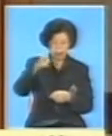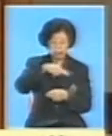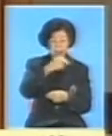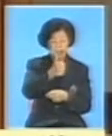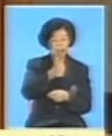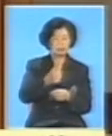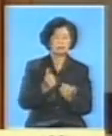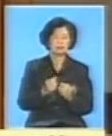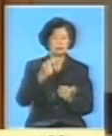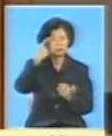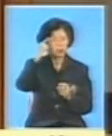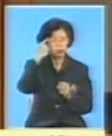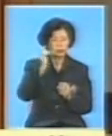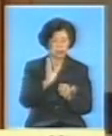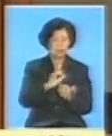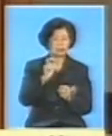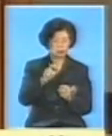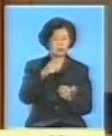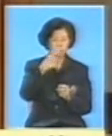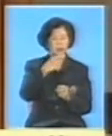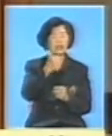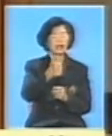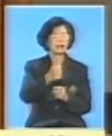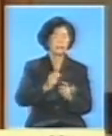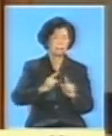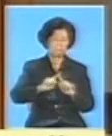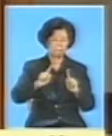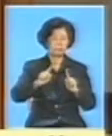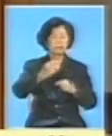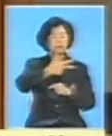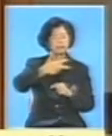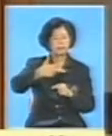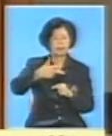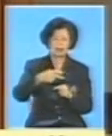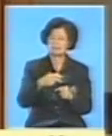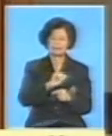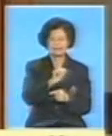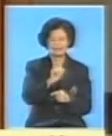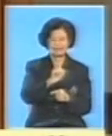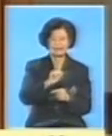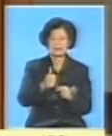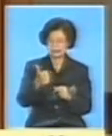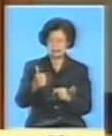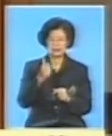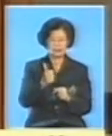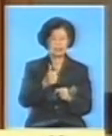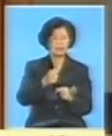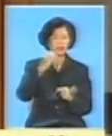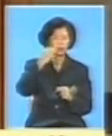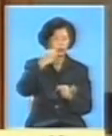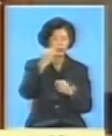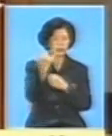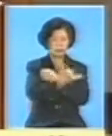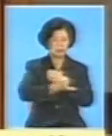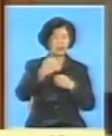ไปจ้างนะวันนี้ปัญหาของบ้านเราทุกอย่างดีหมดแต่ภาษาเขาบอกว่าแย่มากนะทุกประเทศเนี่ยเขามีปัญหาเรื่องภาษา